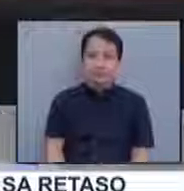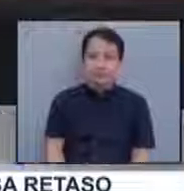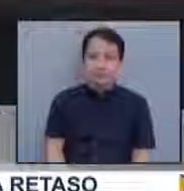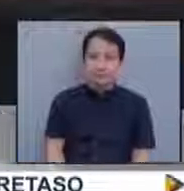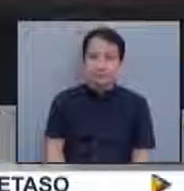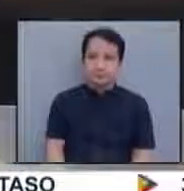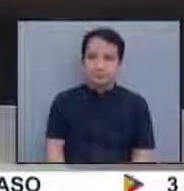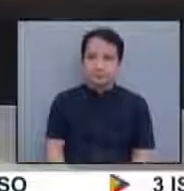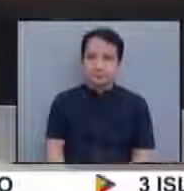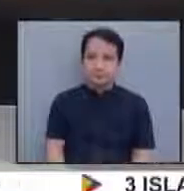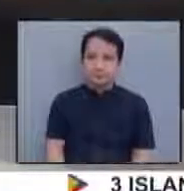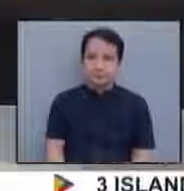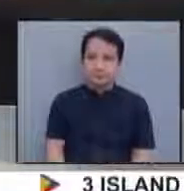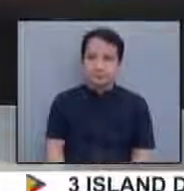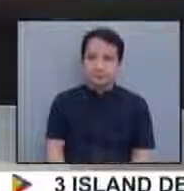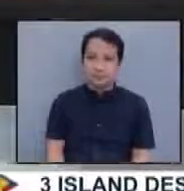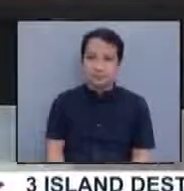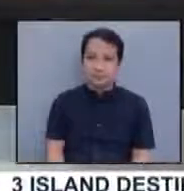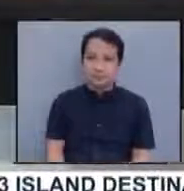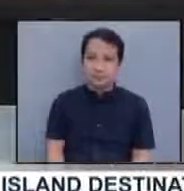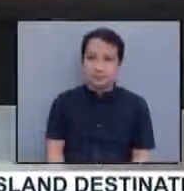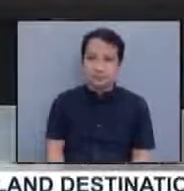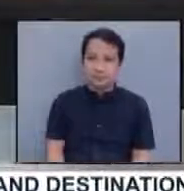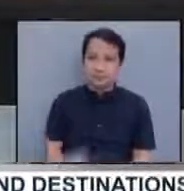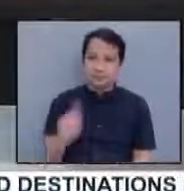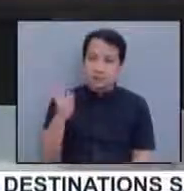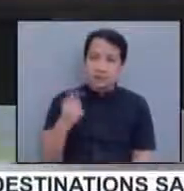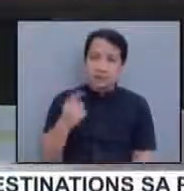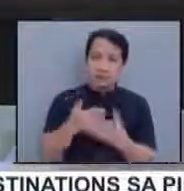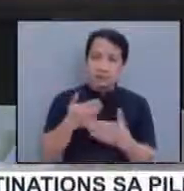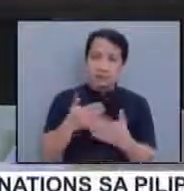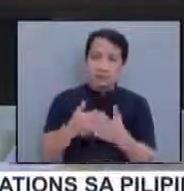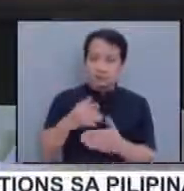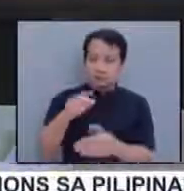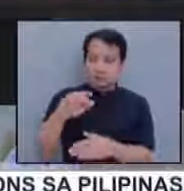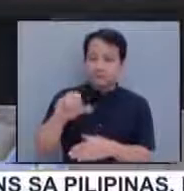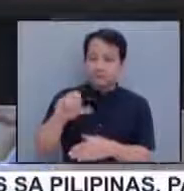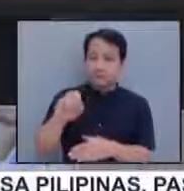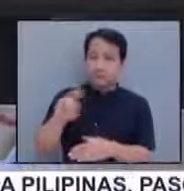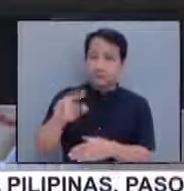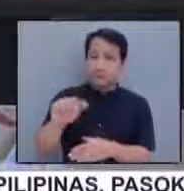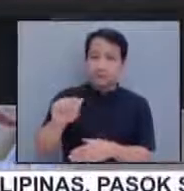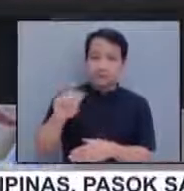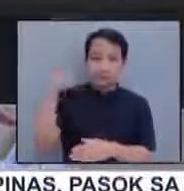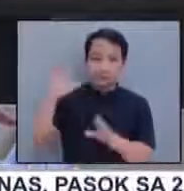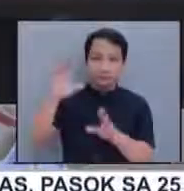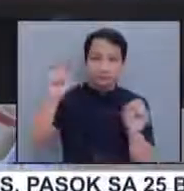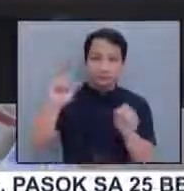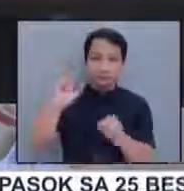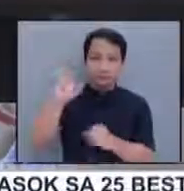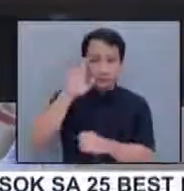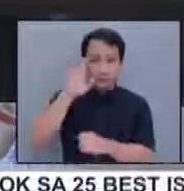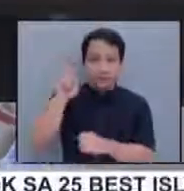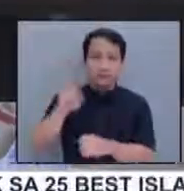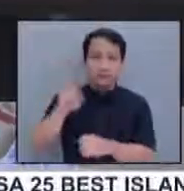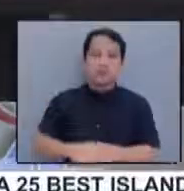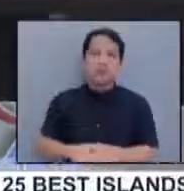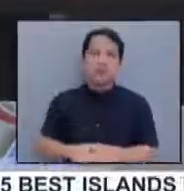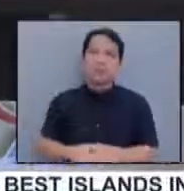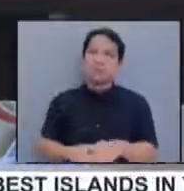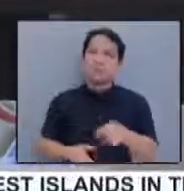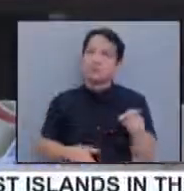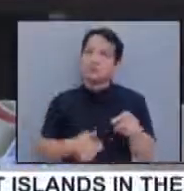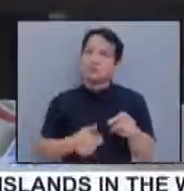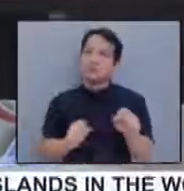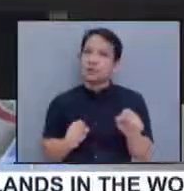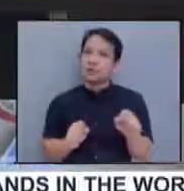Habang papalapit na po ang unang State of the Nation Address o SONA ni Pangulong Ferdinand Marcos Jr., seguridad para rito